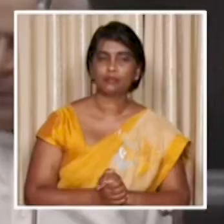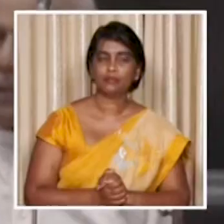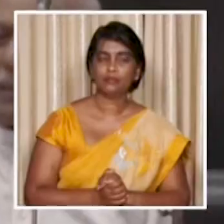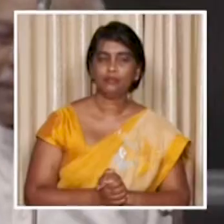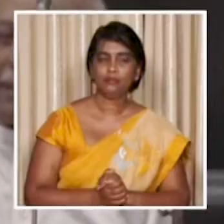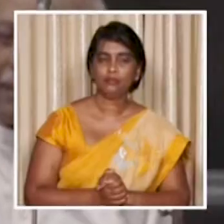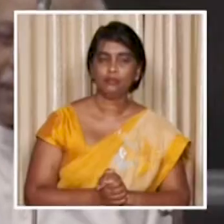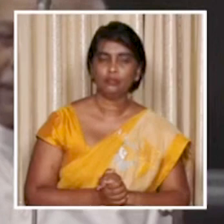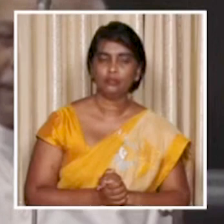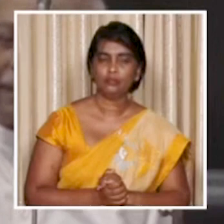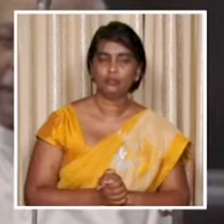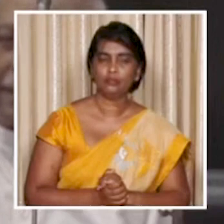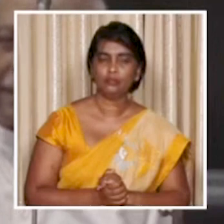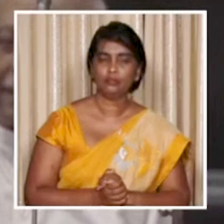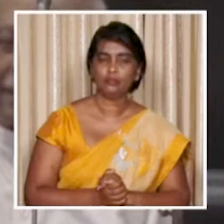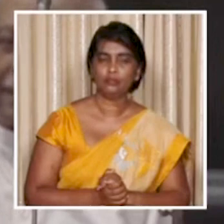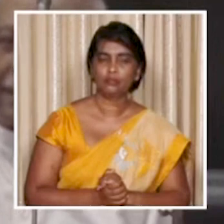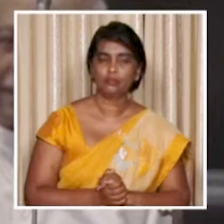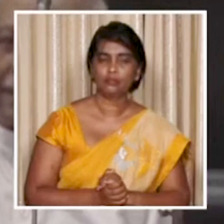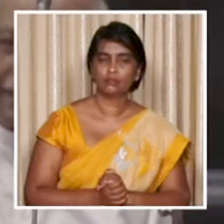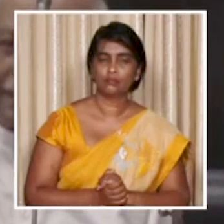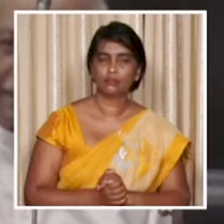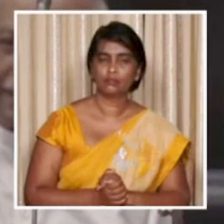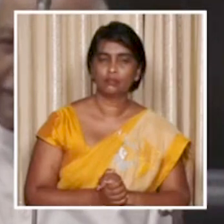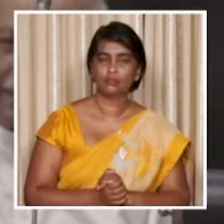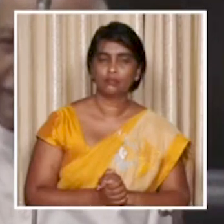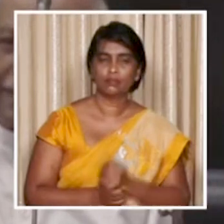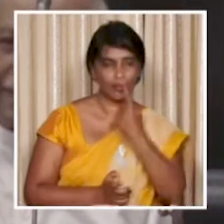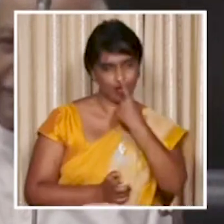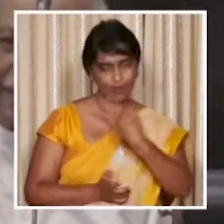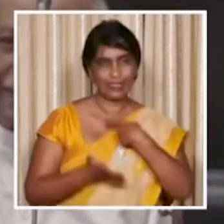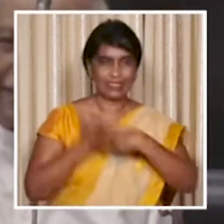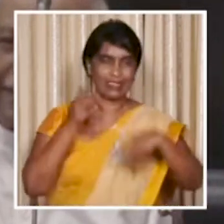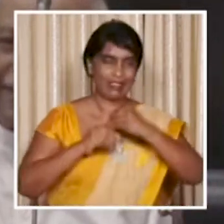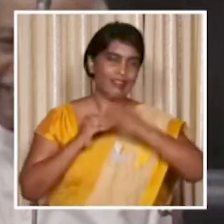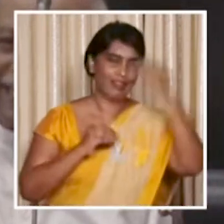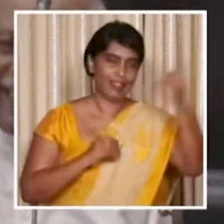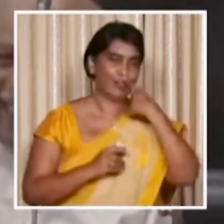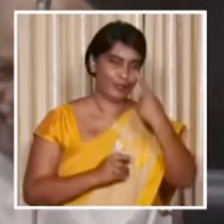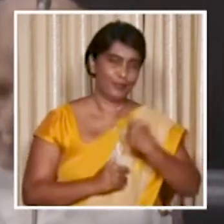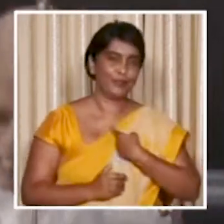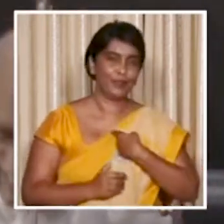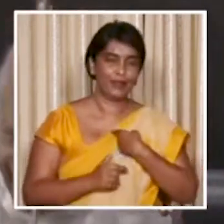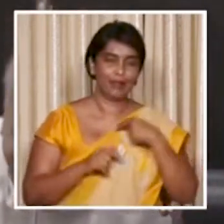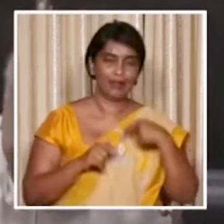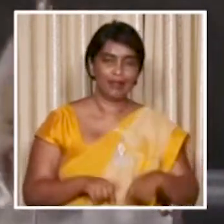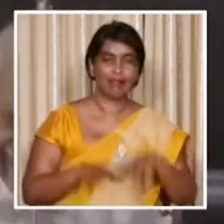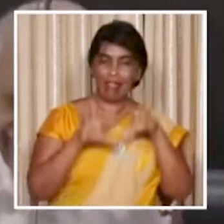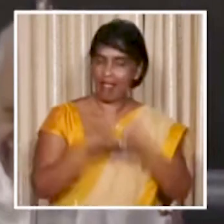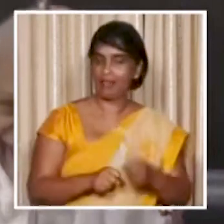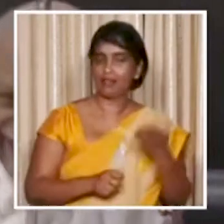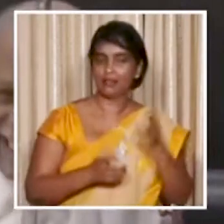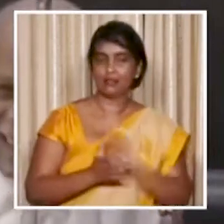හරි මේ ඔබතුමත් කිව්වනේ මට ඡන්දේ කල් දාන්න කියලා. දැන් මේ කල්ලාගෙන ඉන්නේ.